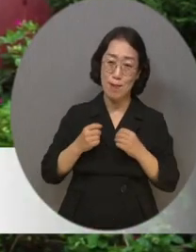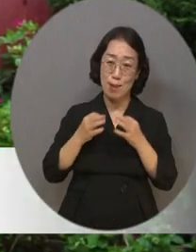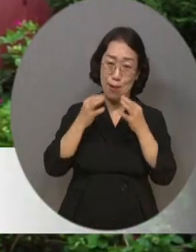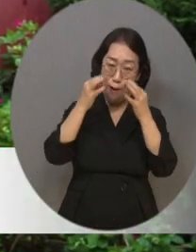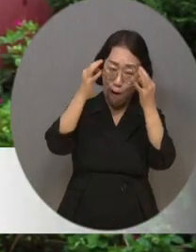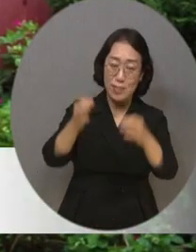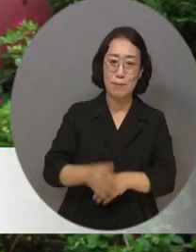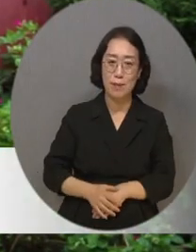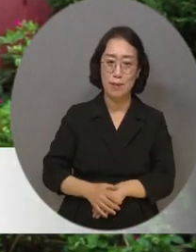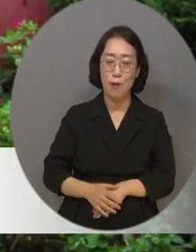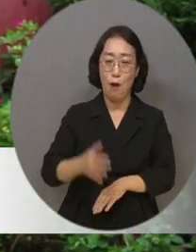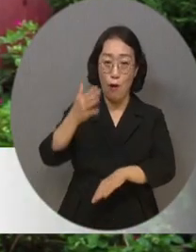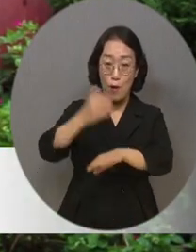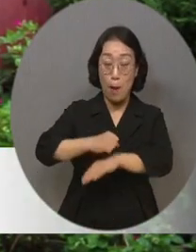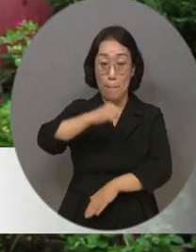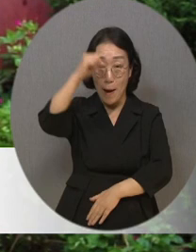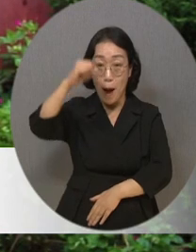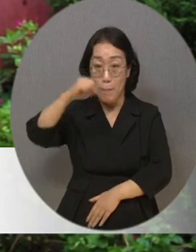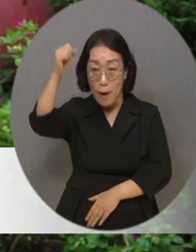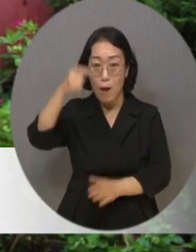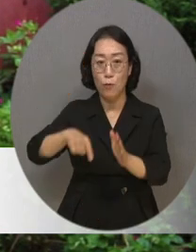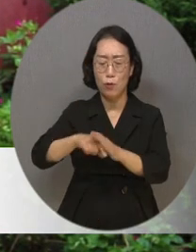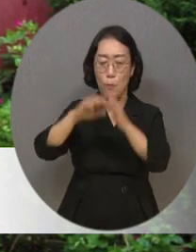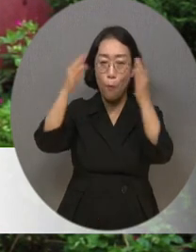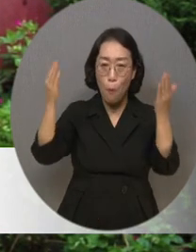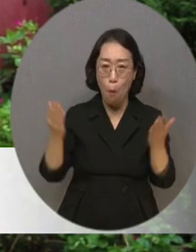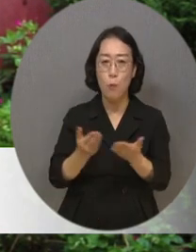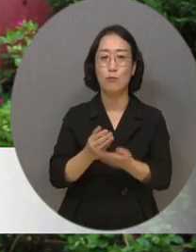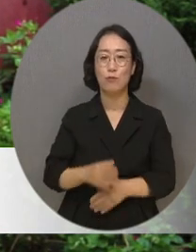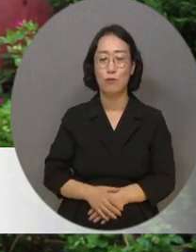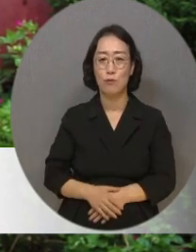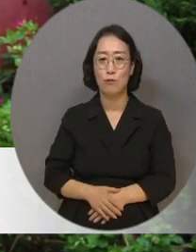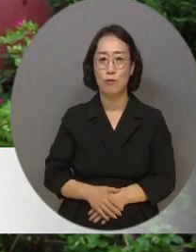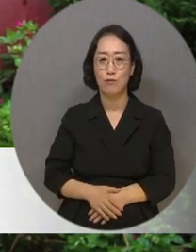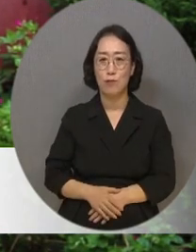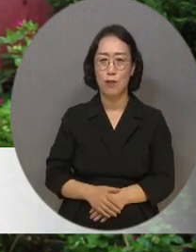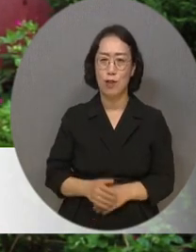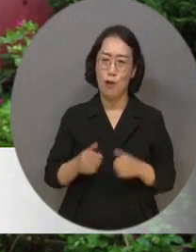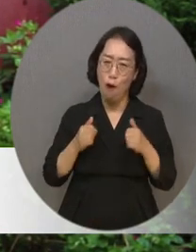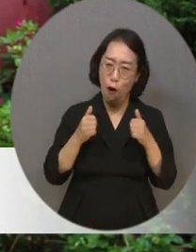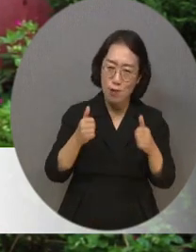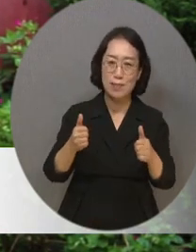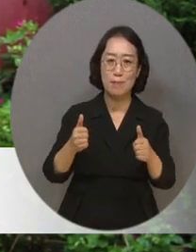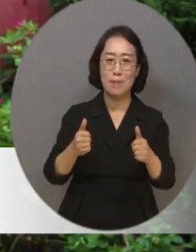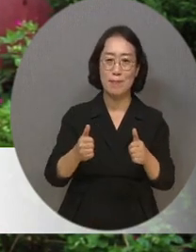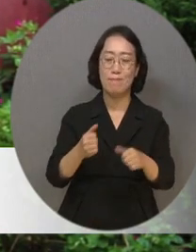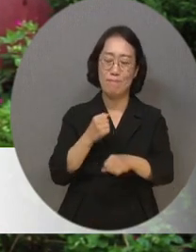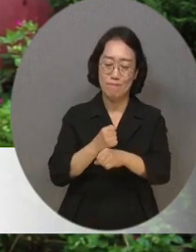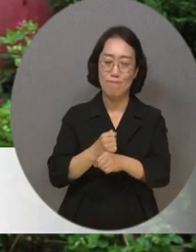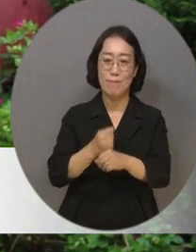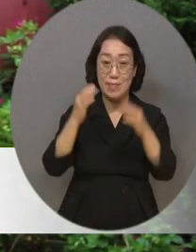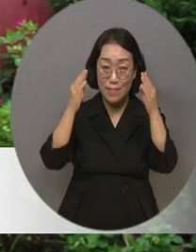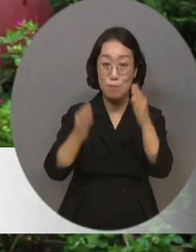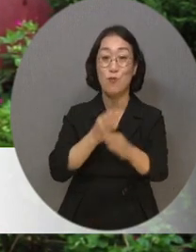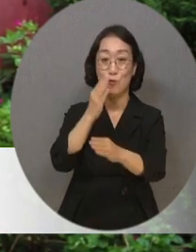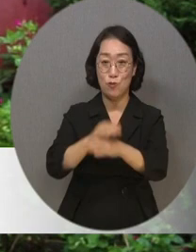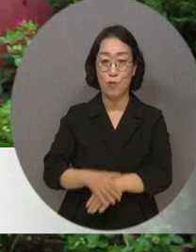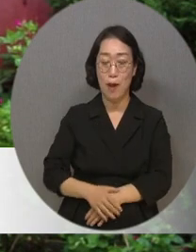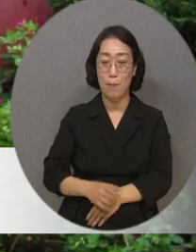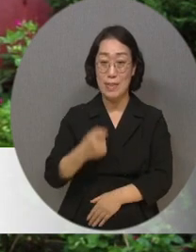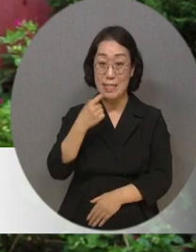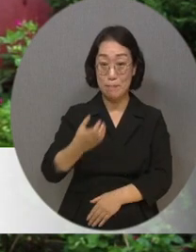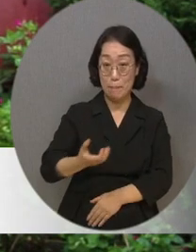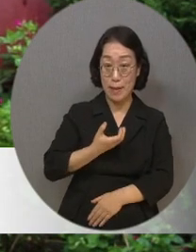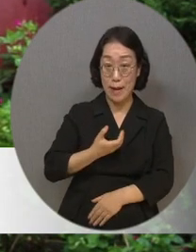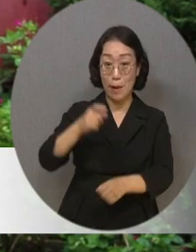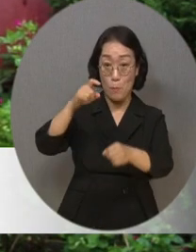성과가 있을 수 있도록 우리 선수 모두가 지금 하나가 되어서 열심히 하고 있습니다. 앞으로 금메달을 딸 수